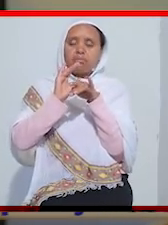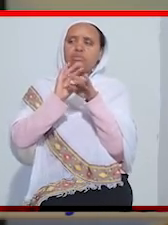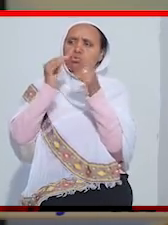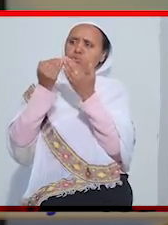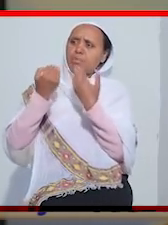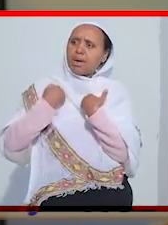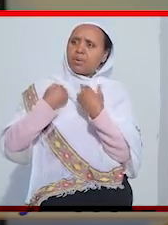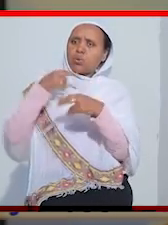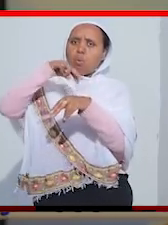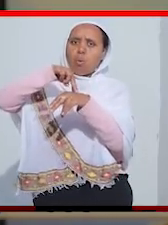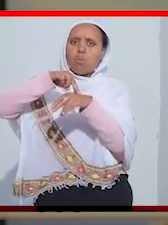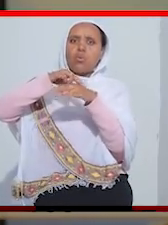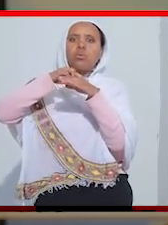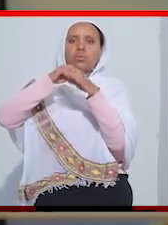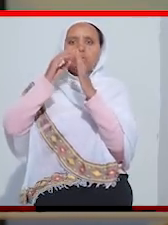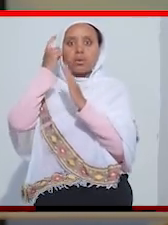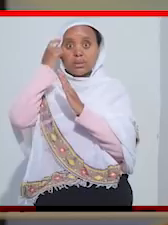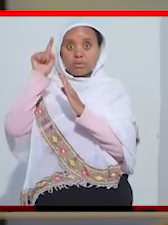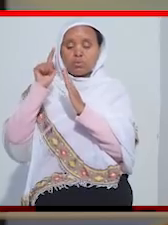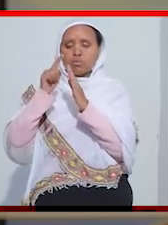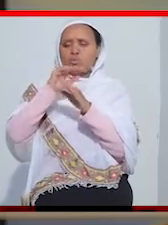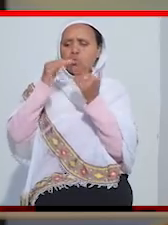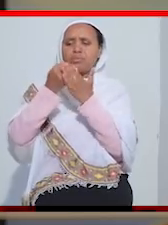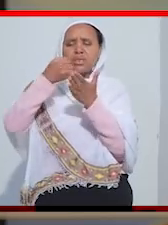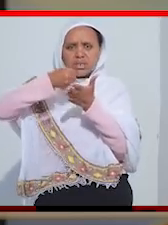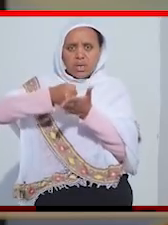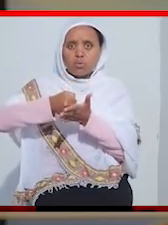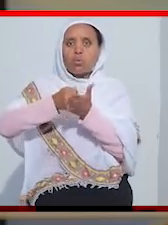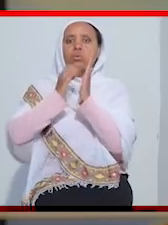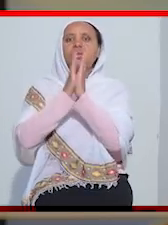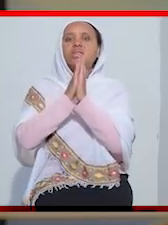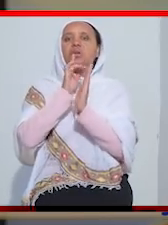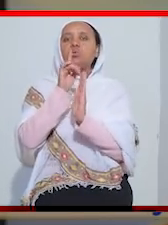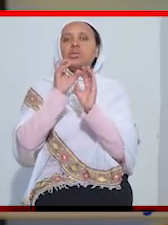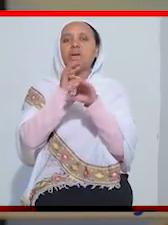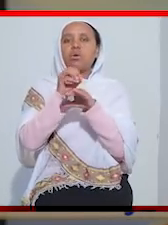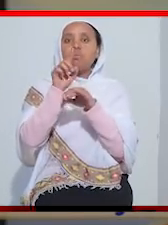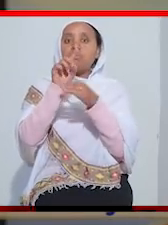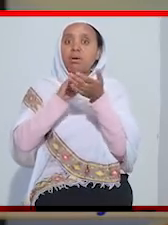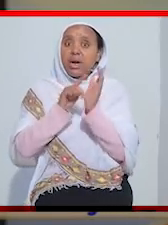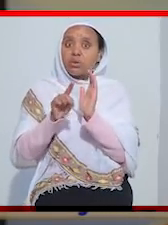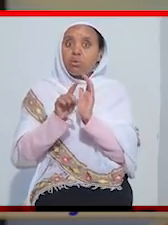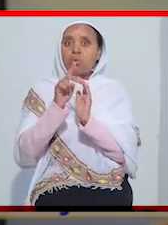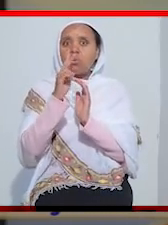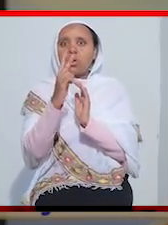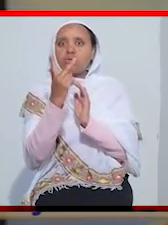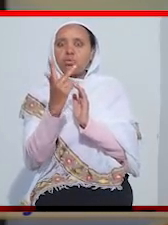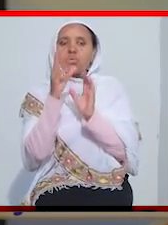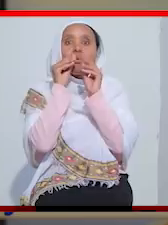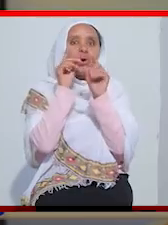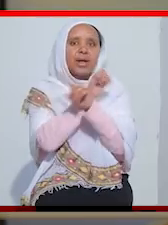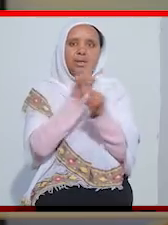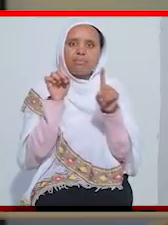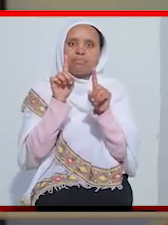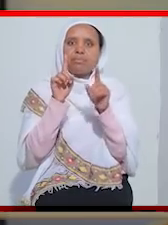ቤተ ክርስቲያን የምታስተምረው ሁሉም ባለበት ቁሞ እንዲጸልይ ነው። ሁሉም በያለበት ቦታ ጸንቶ እንዲጸልይ ነው የምትመክረው። ያ ማለት